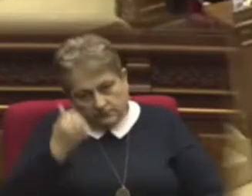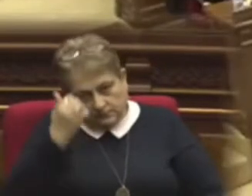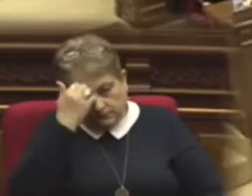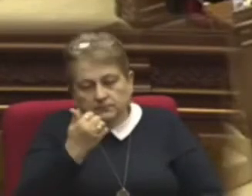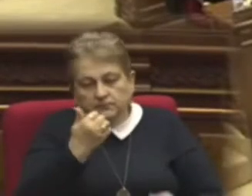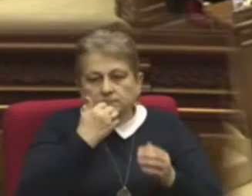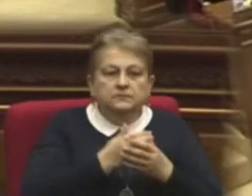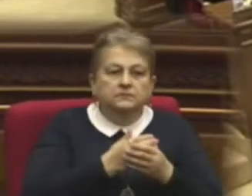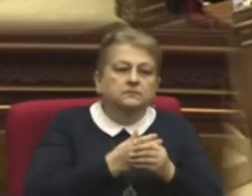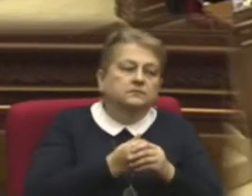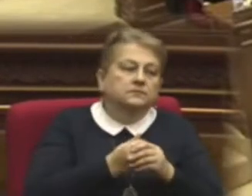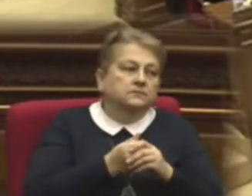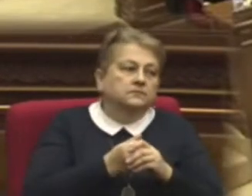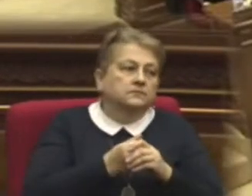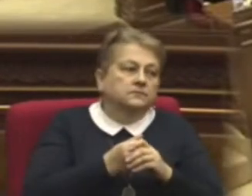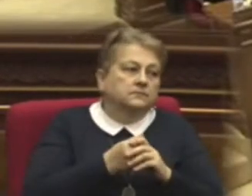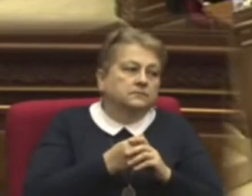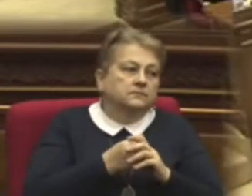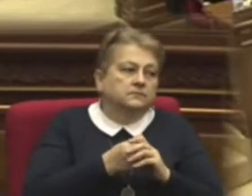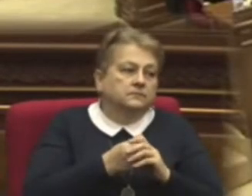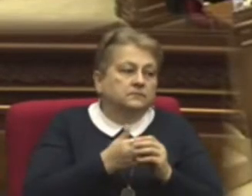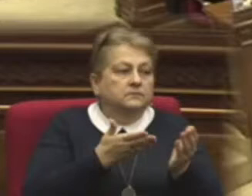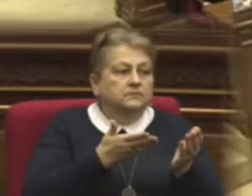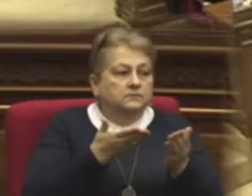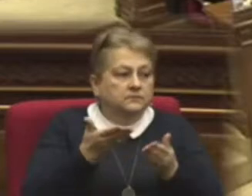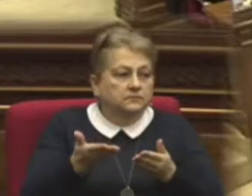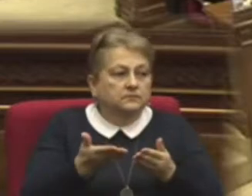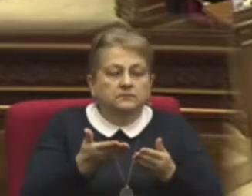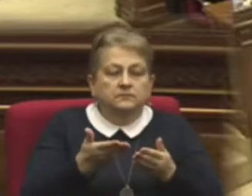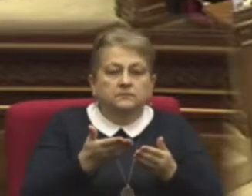Շնորհակալություն պարոն Փախչանյան։ Ամբիոնի մոտ